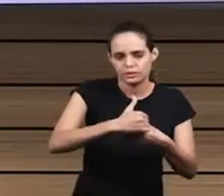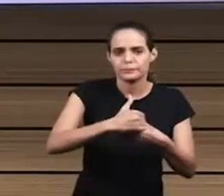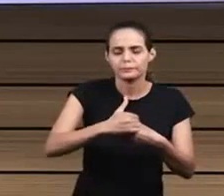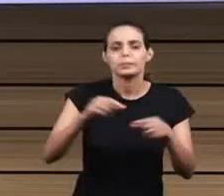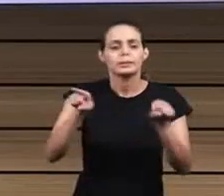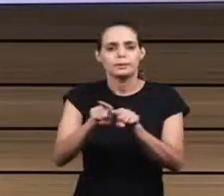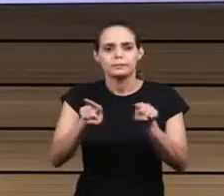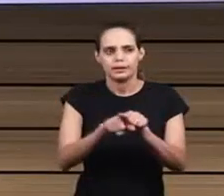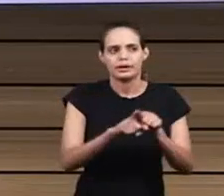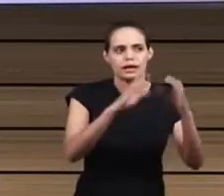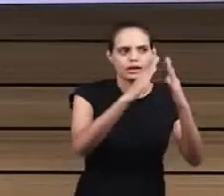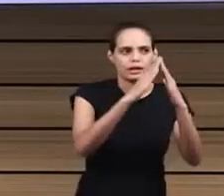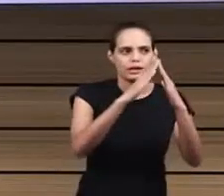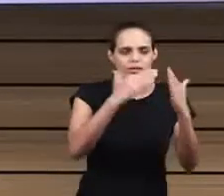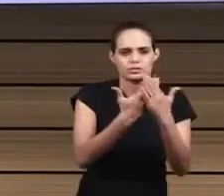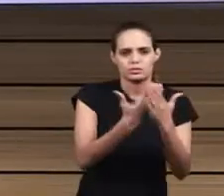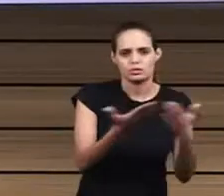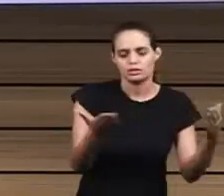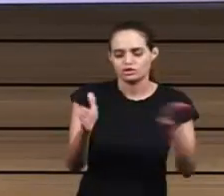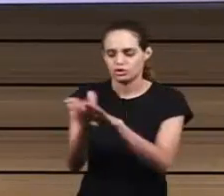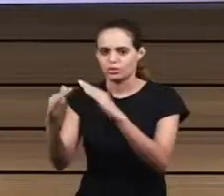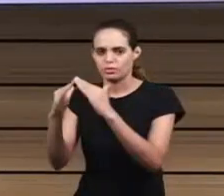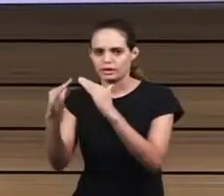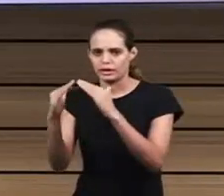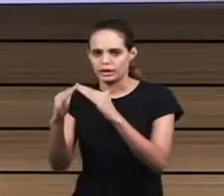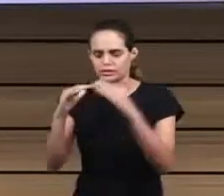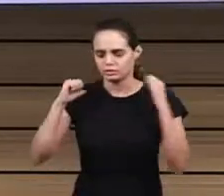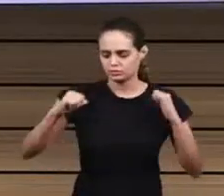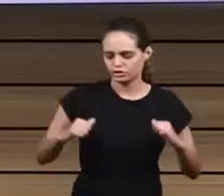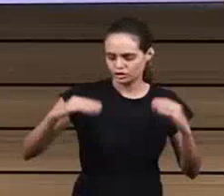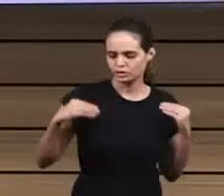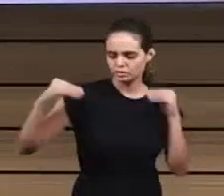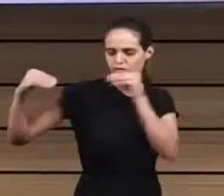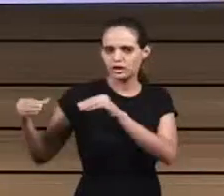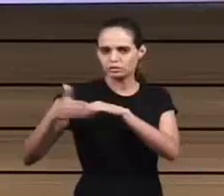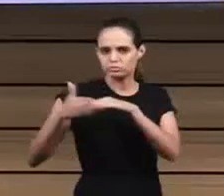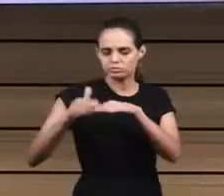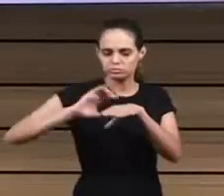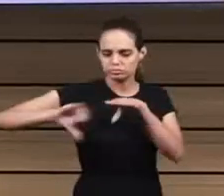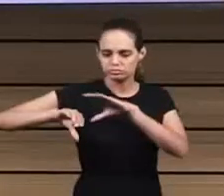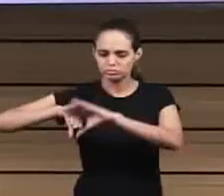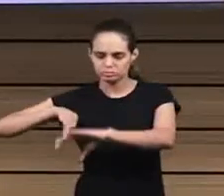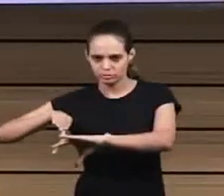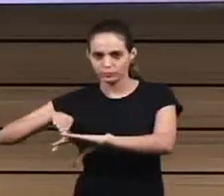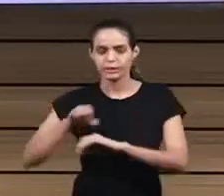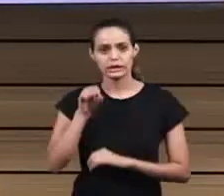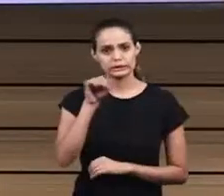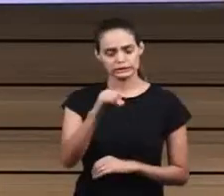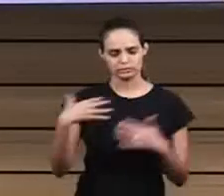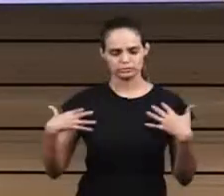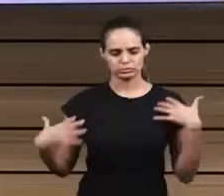ist, kann es auch sein Geschirr spülen. Und wenn es von der Schule kommt, kann es